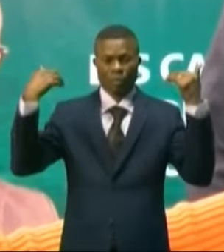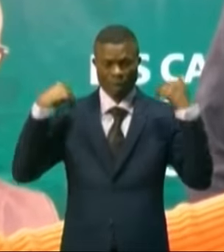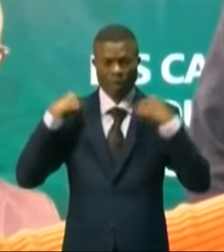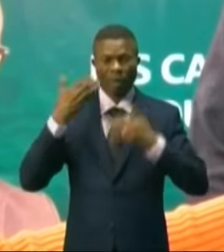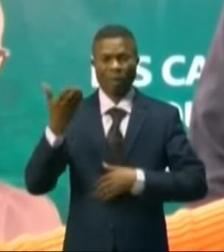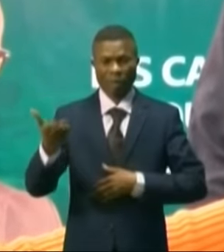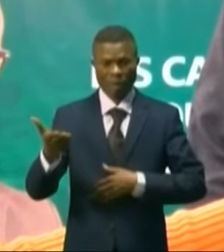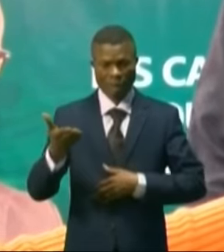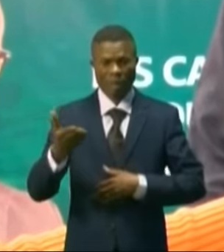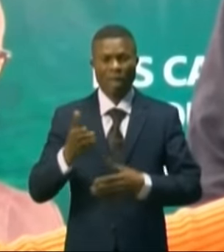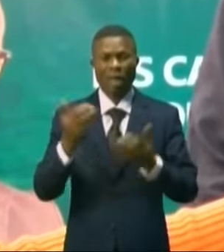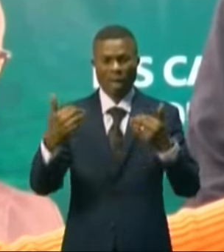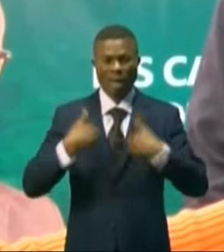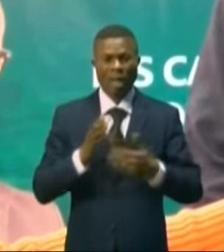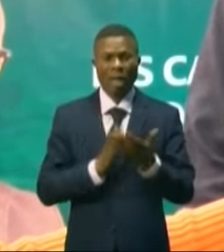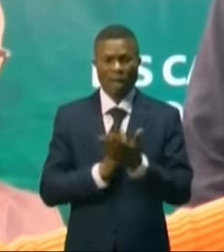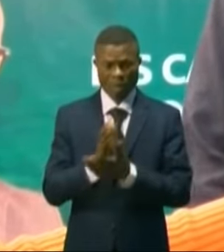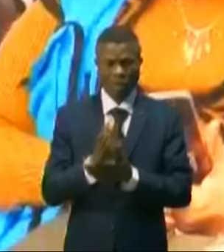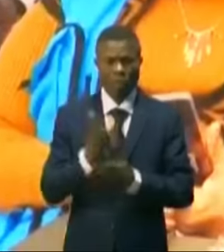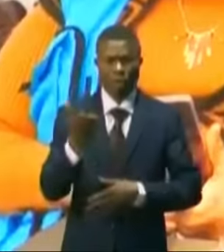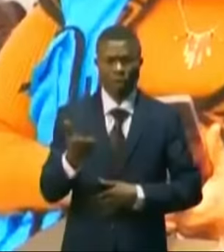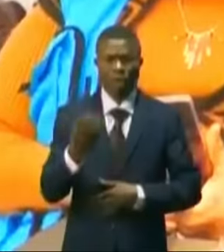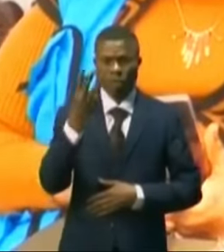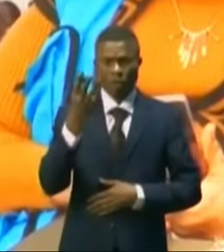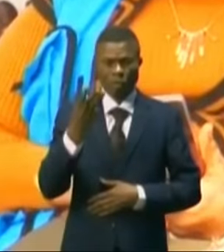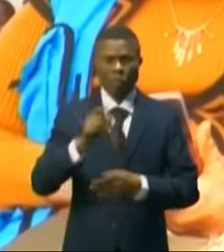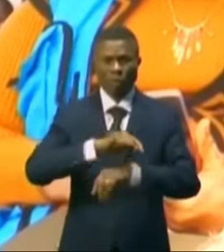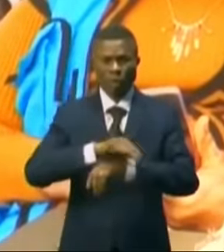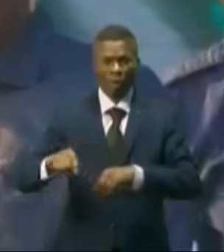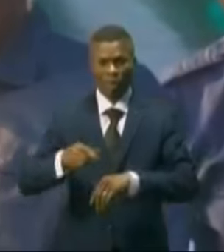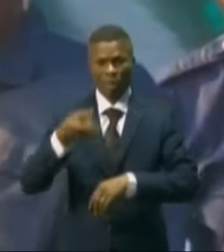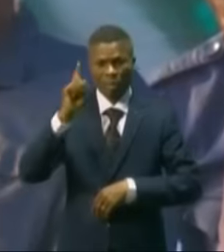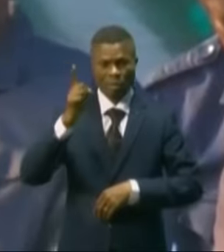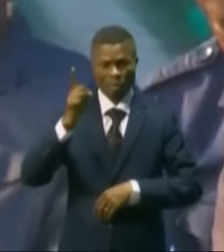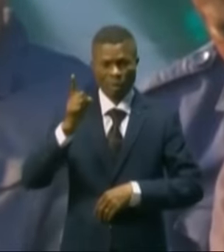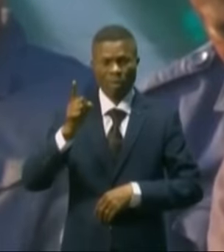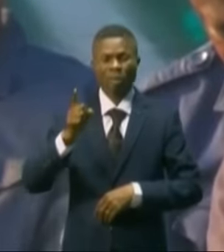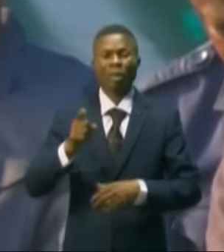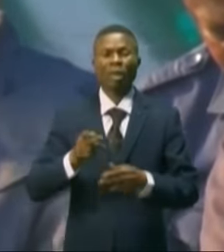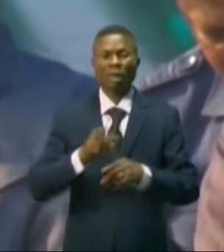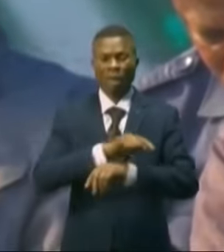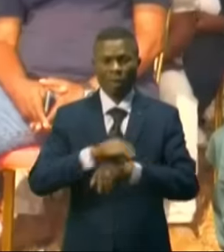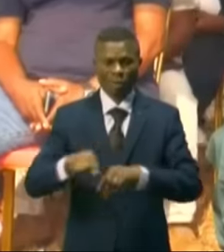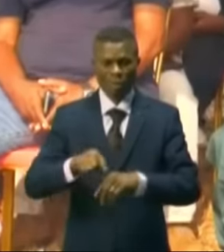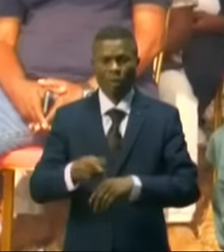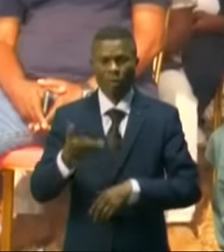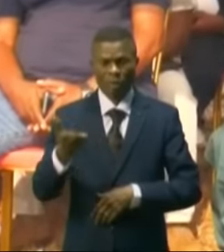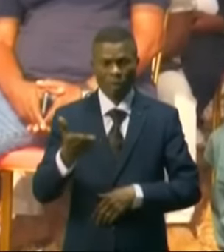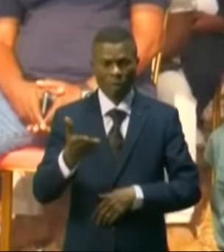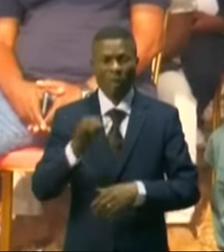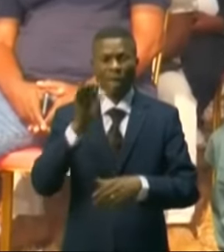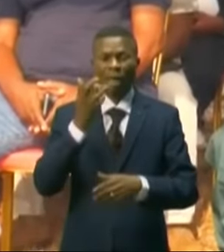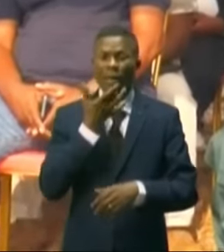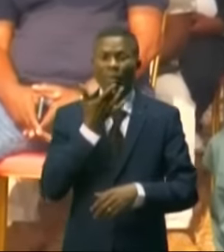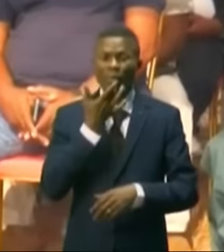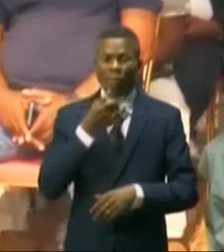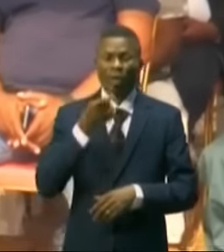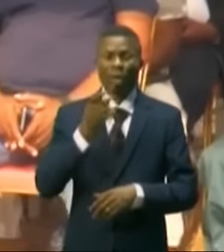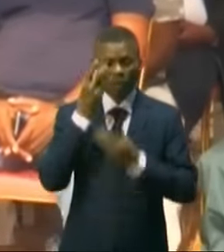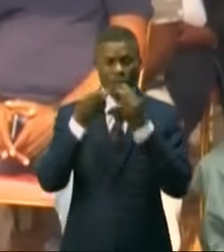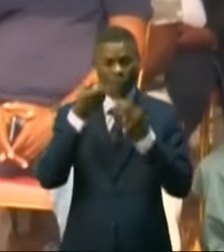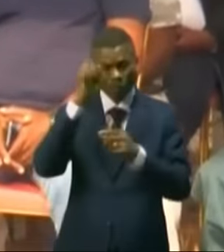a trois établissements. Mais le premier établissement que le ministre a préféré visiter